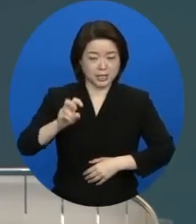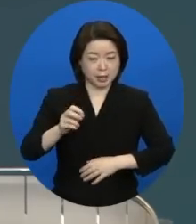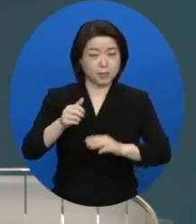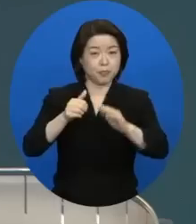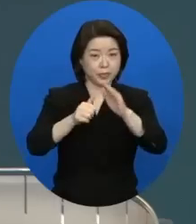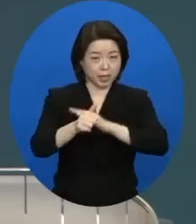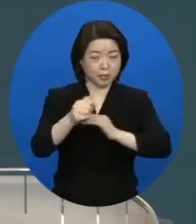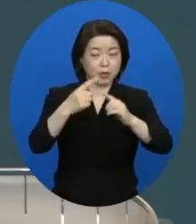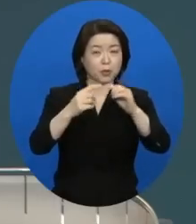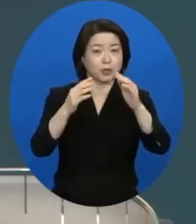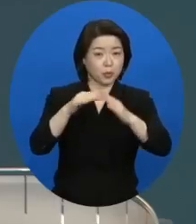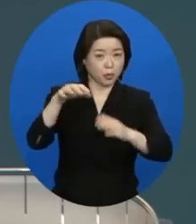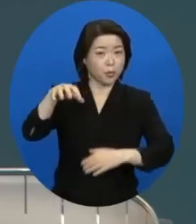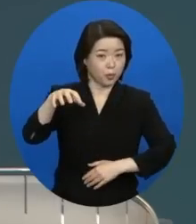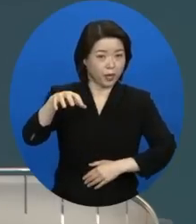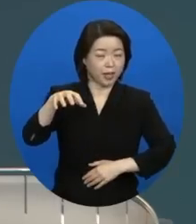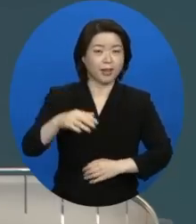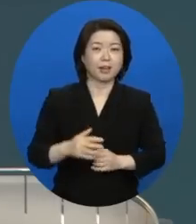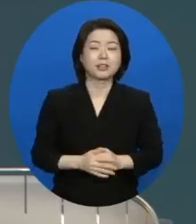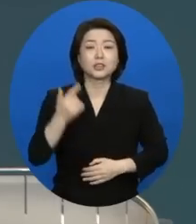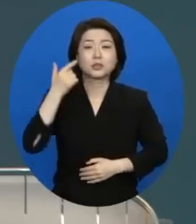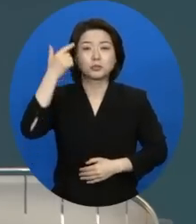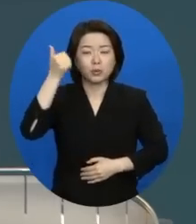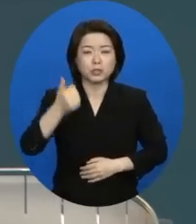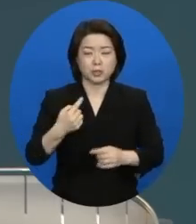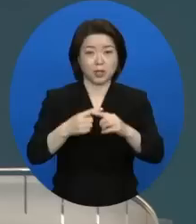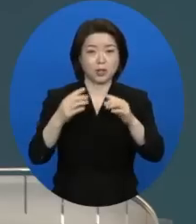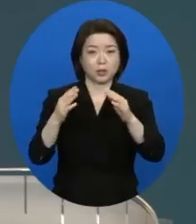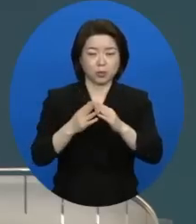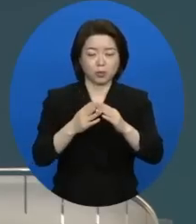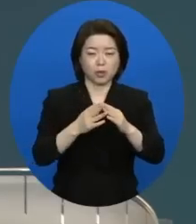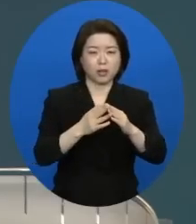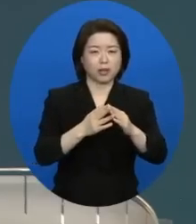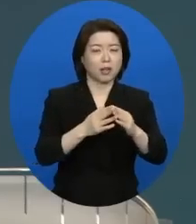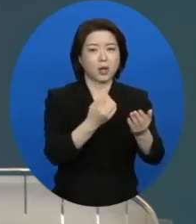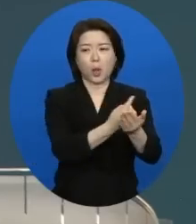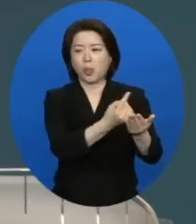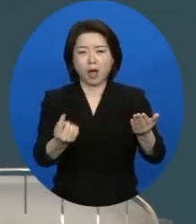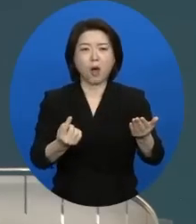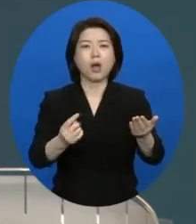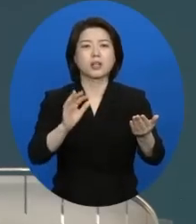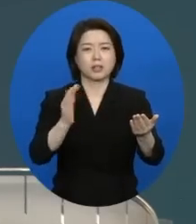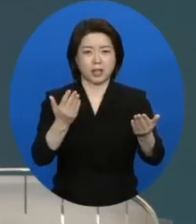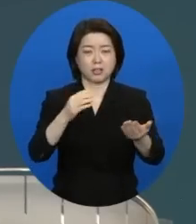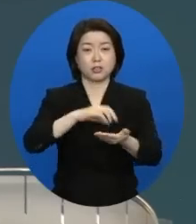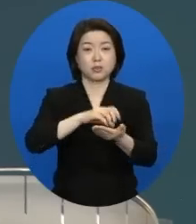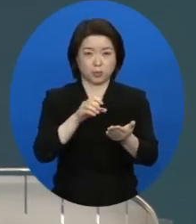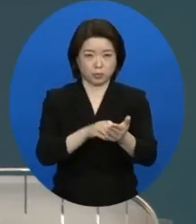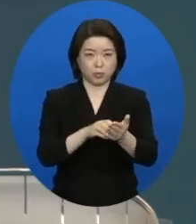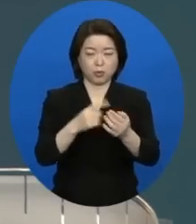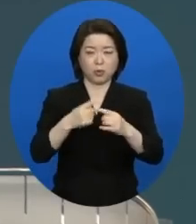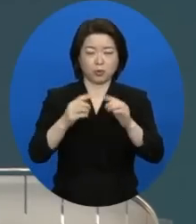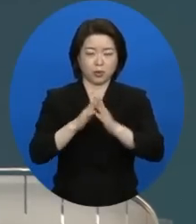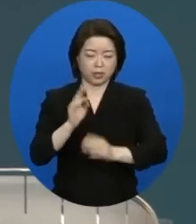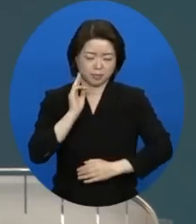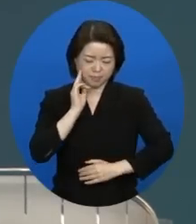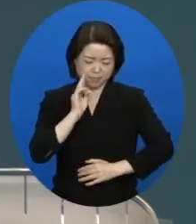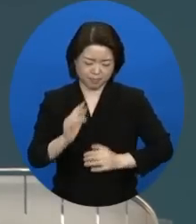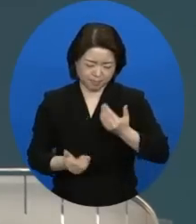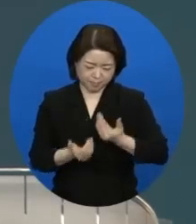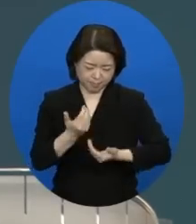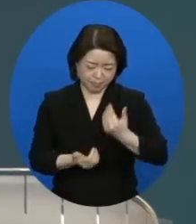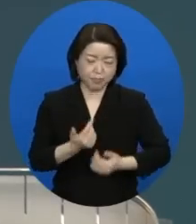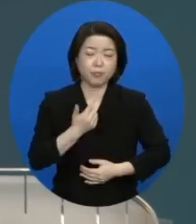분 교회에서는 그 목사님이 교회에 나와셔야 될 정도로 교인들이 극단적인 반발을